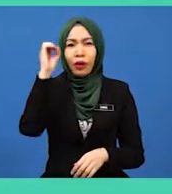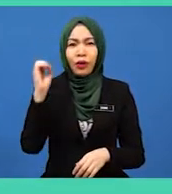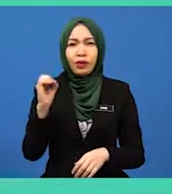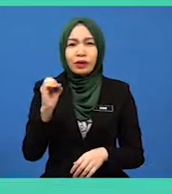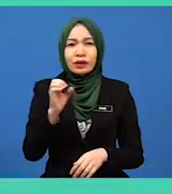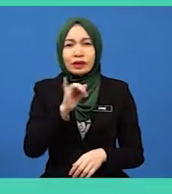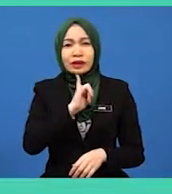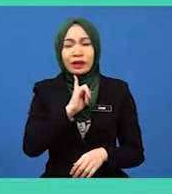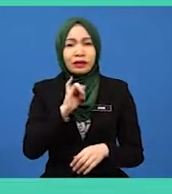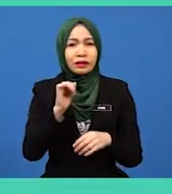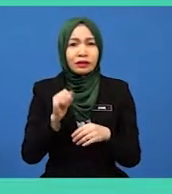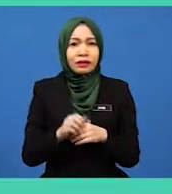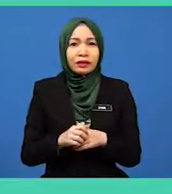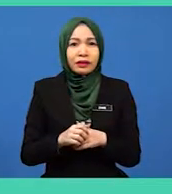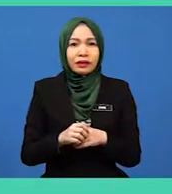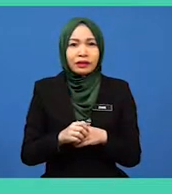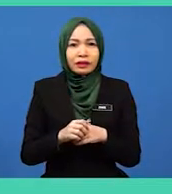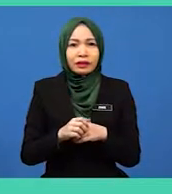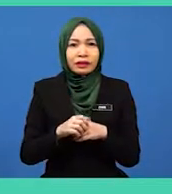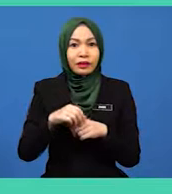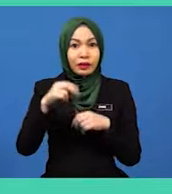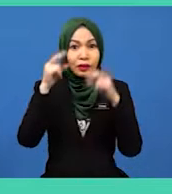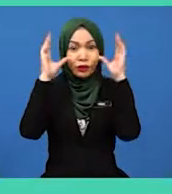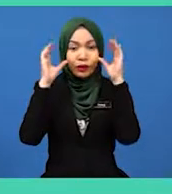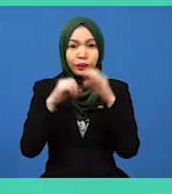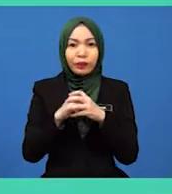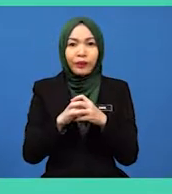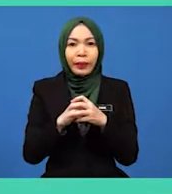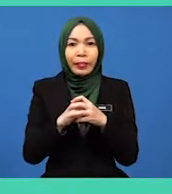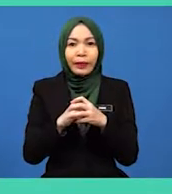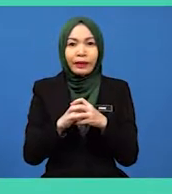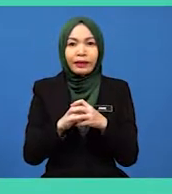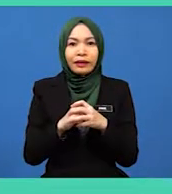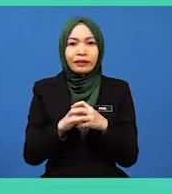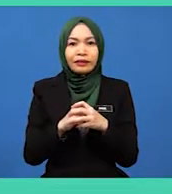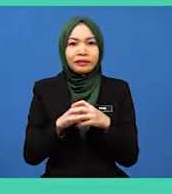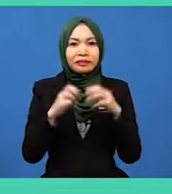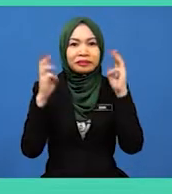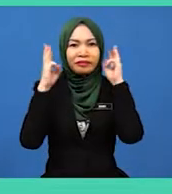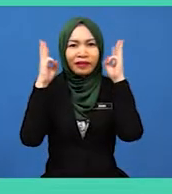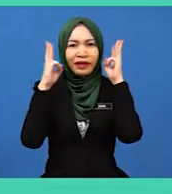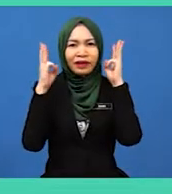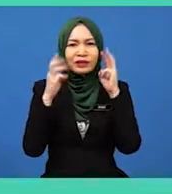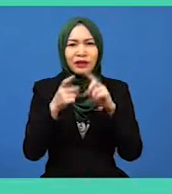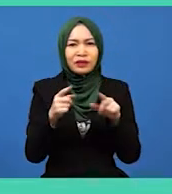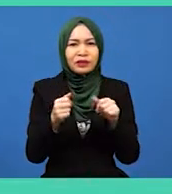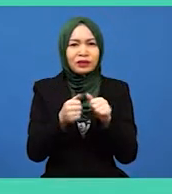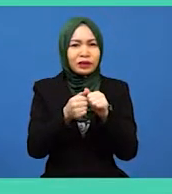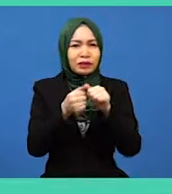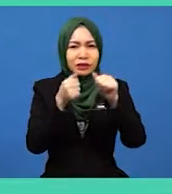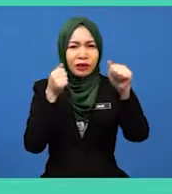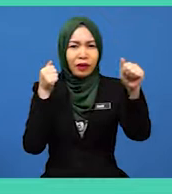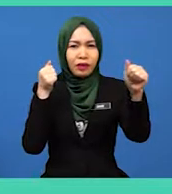Arnab terkejut melihat sang kura-kura merangkak meninggalkannya jauh di hadapan.